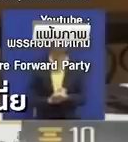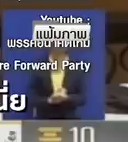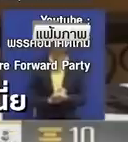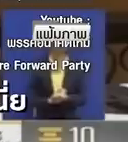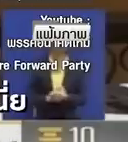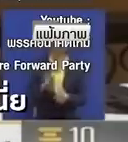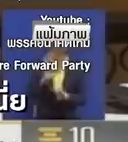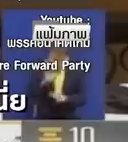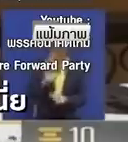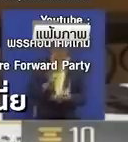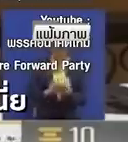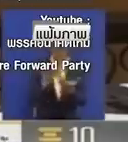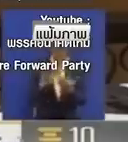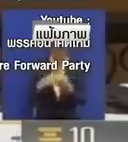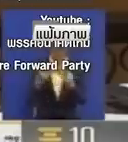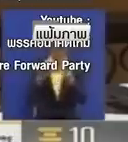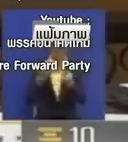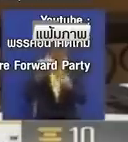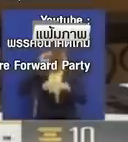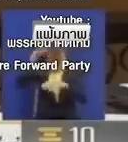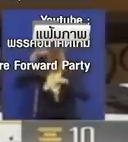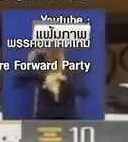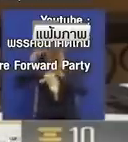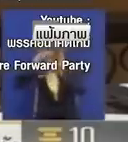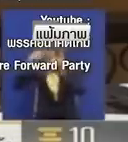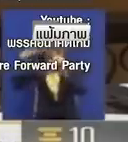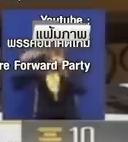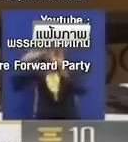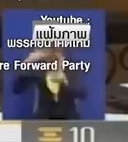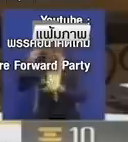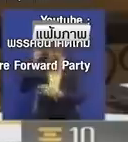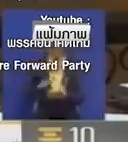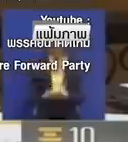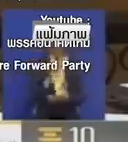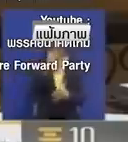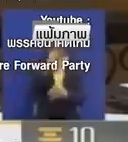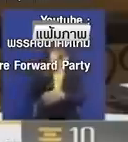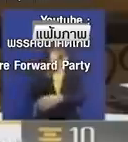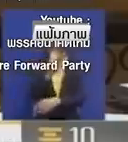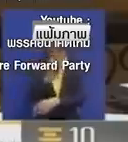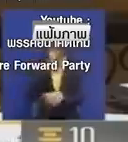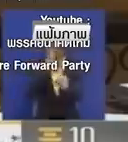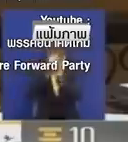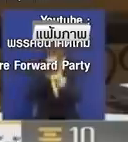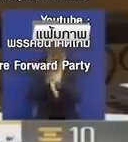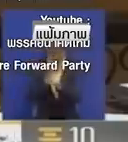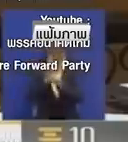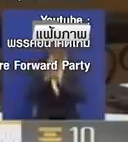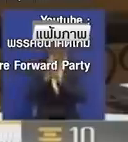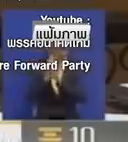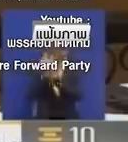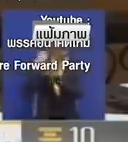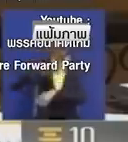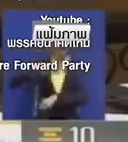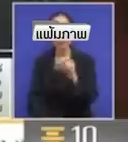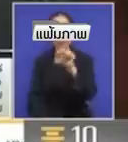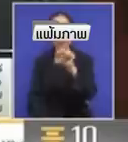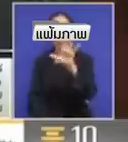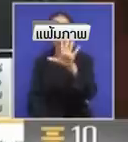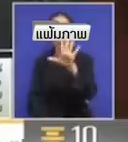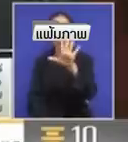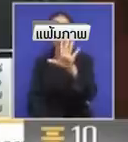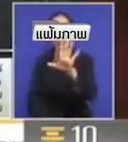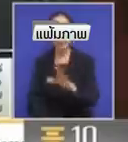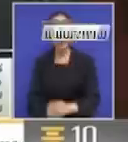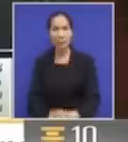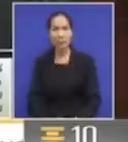เกิดก้าวไกลคุยกับเพื่อไทยรู้เรื่องเฮ้ยส่งหัวหน้าผมอีกครั้งนึงให้โหวตเรื่องนายกนะก็